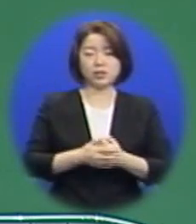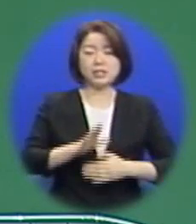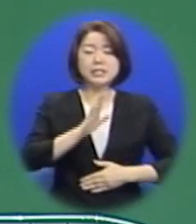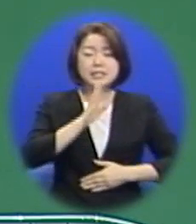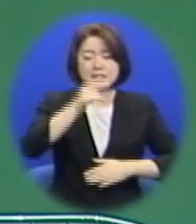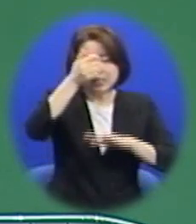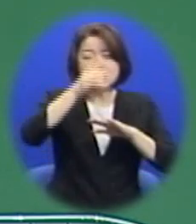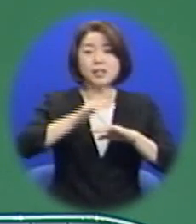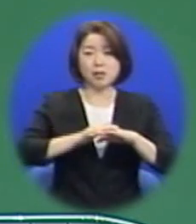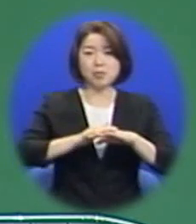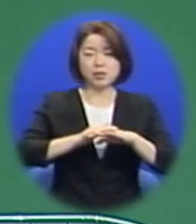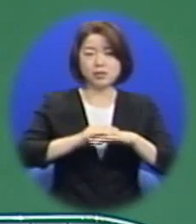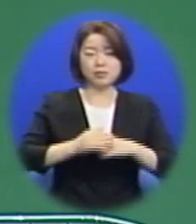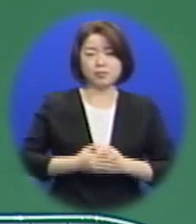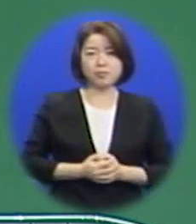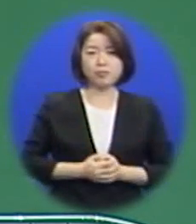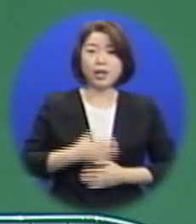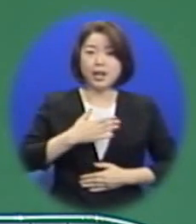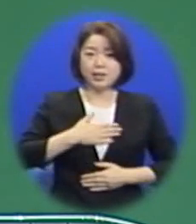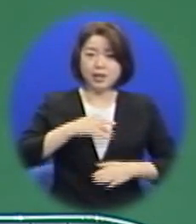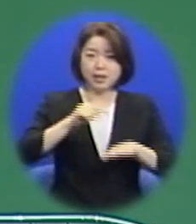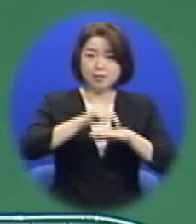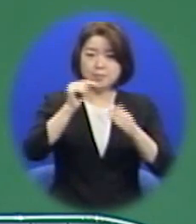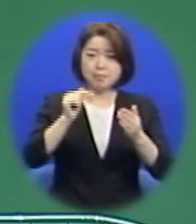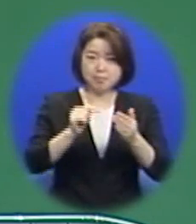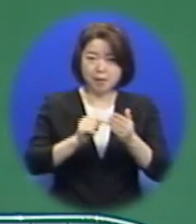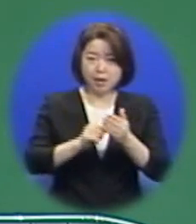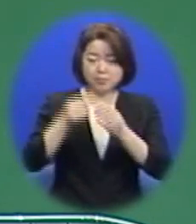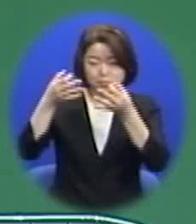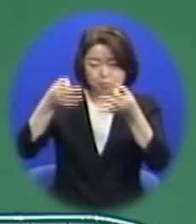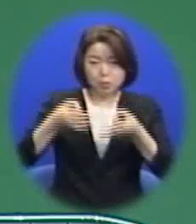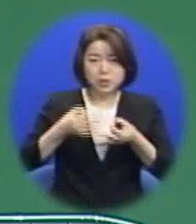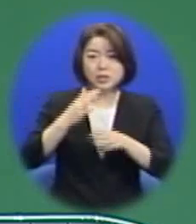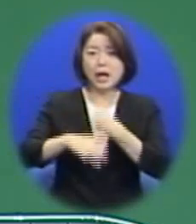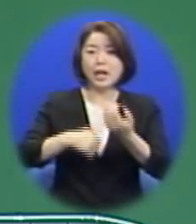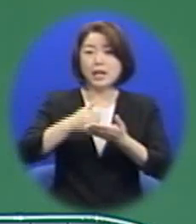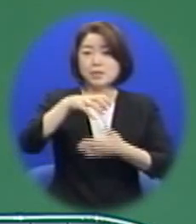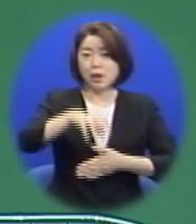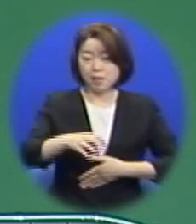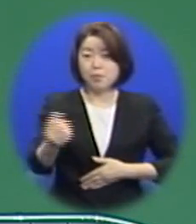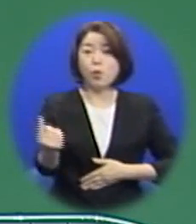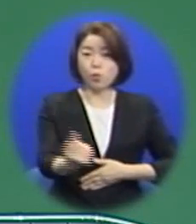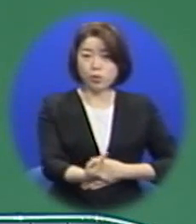예배는 내 마음을 보시는 하나님 앞에 나오는 거예요.